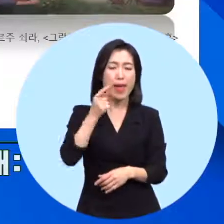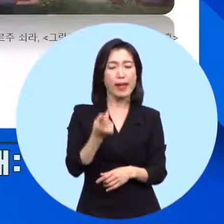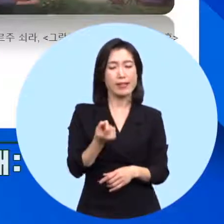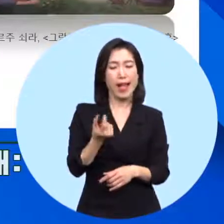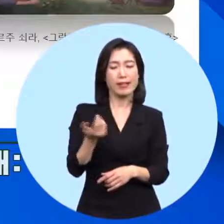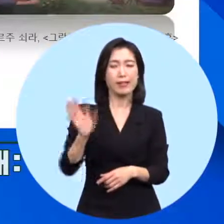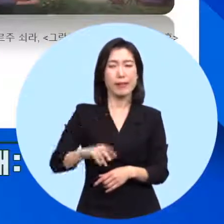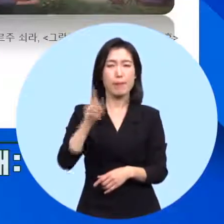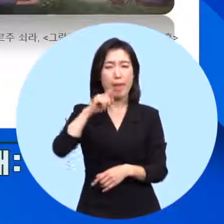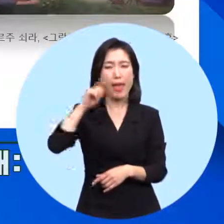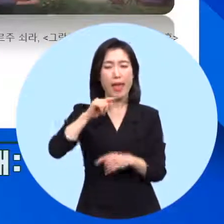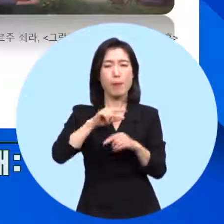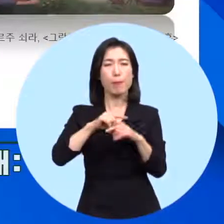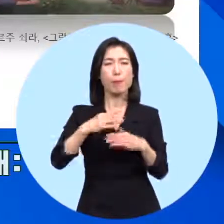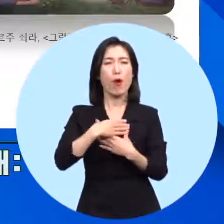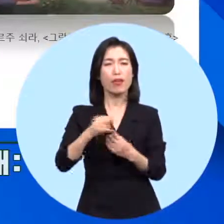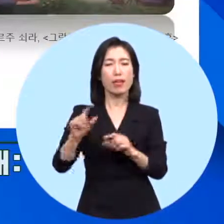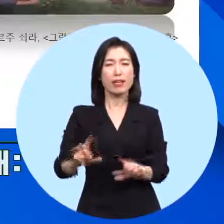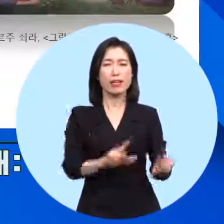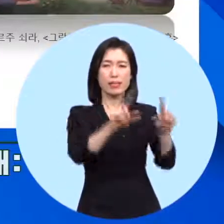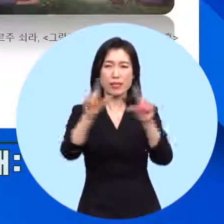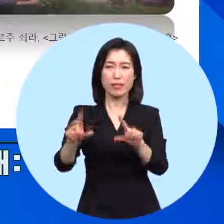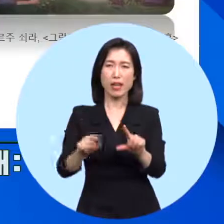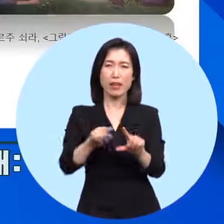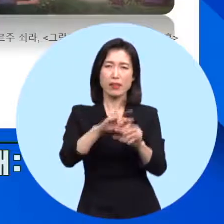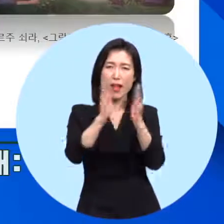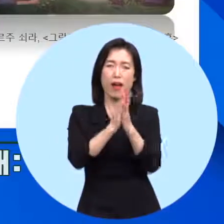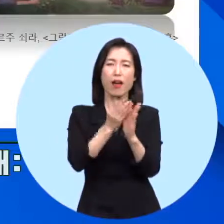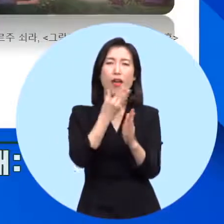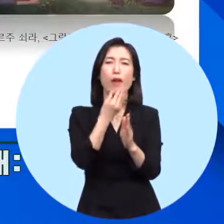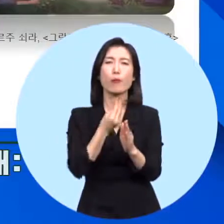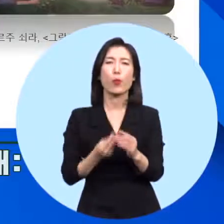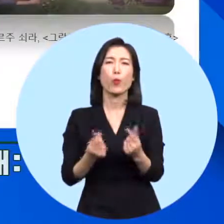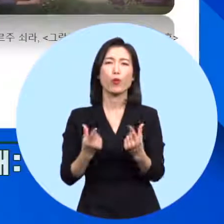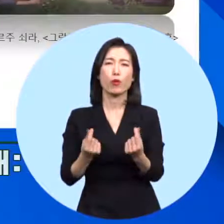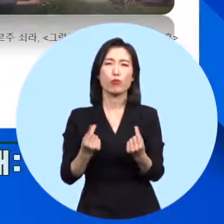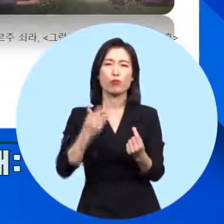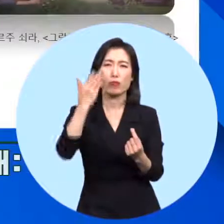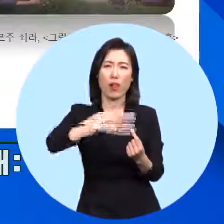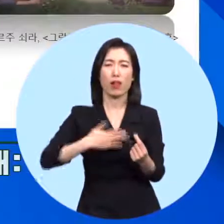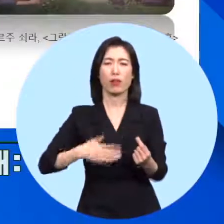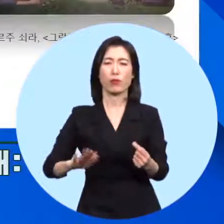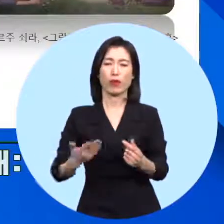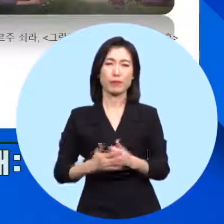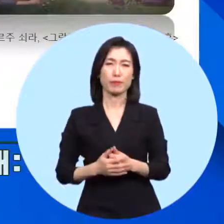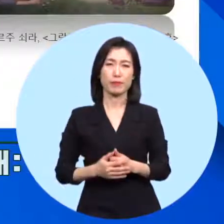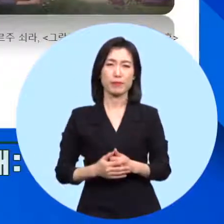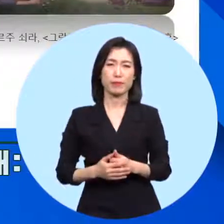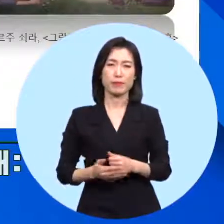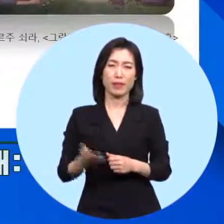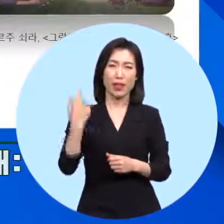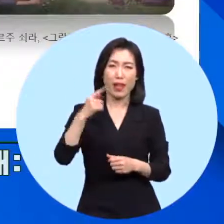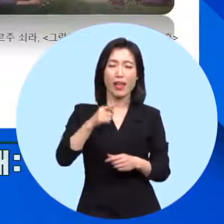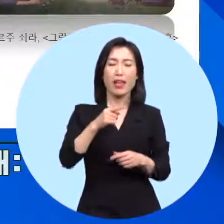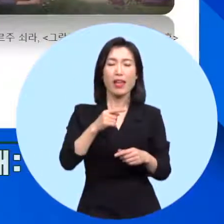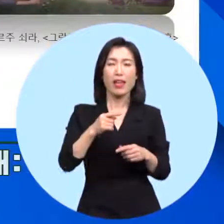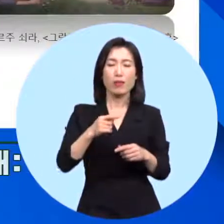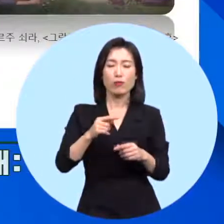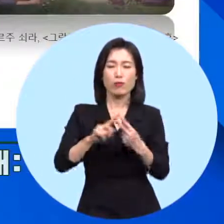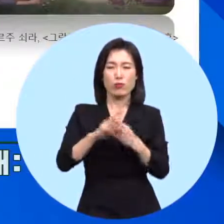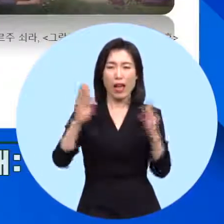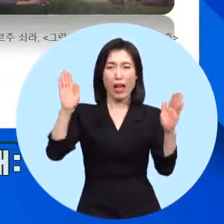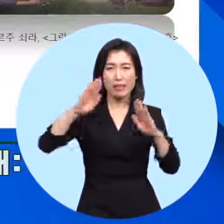엄청난 행복이었다는 것을, 이런 점에서 우리 중학교 때 배운 세라의 일요일 오후라는